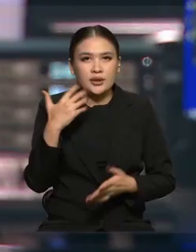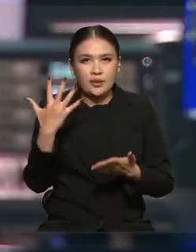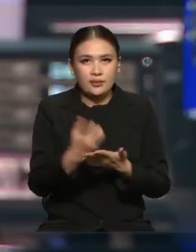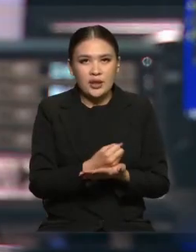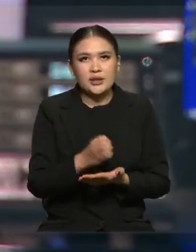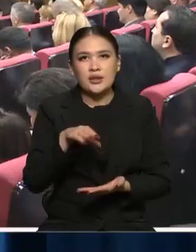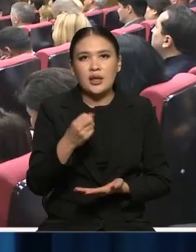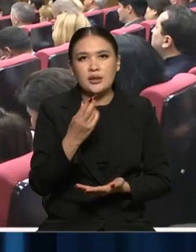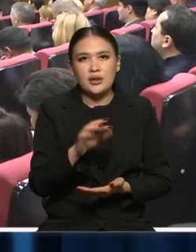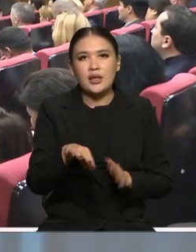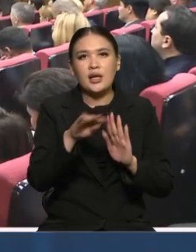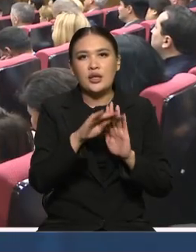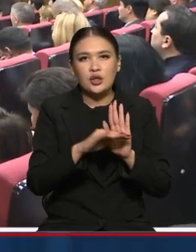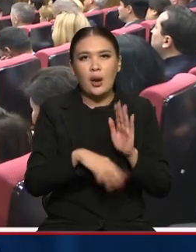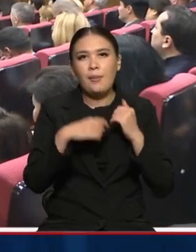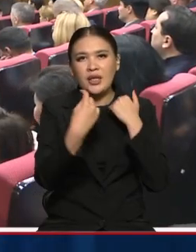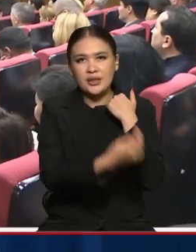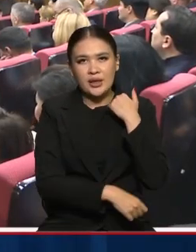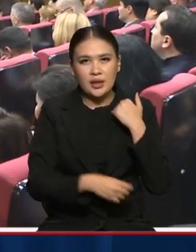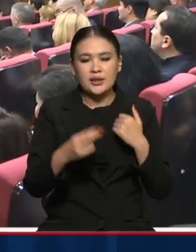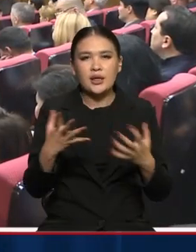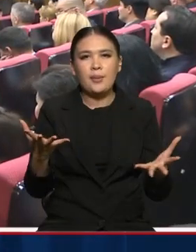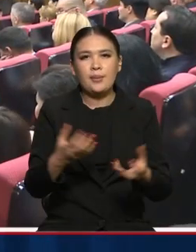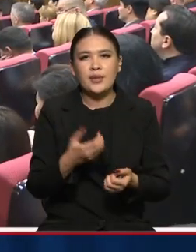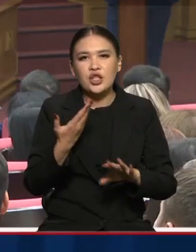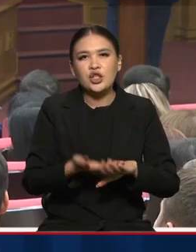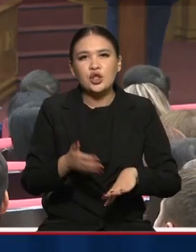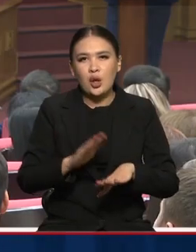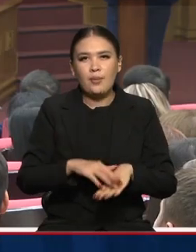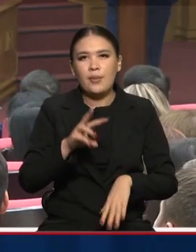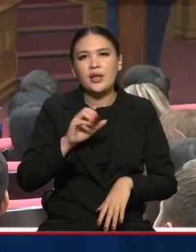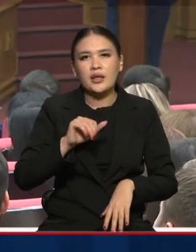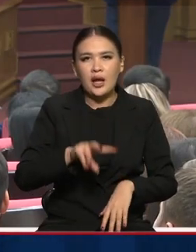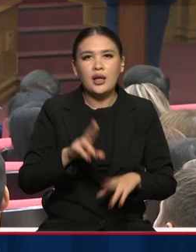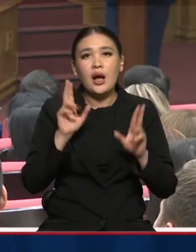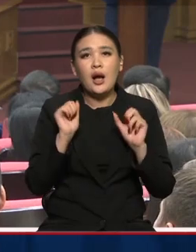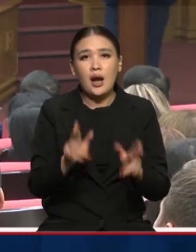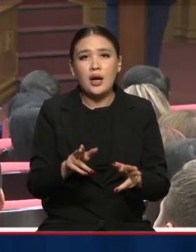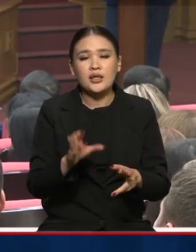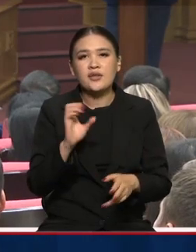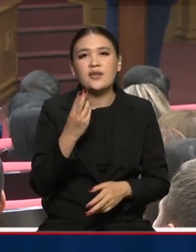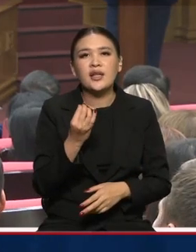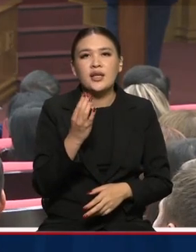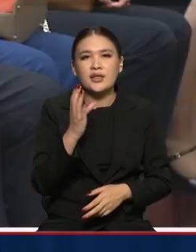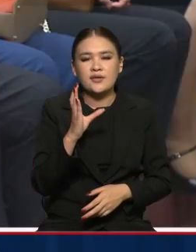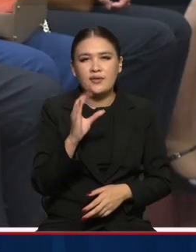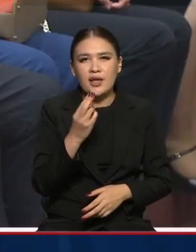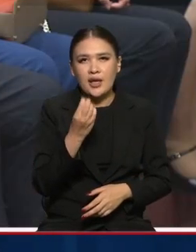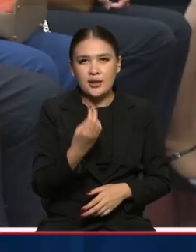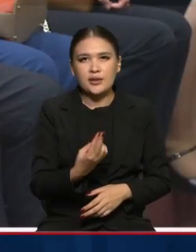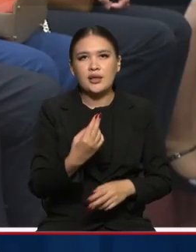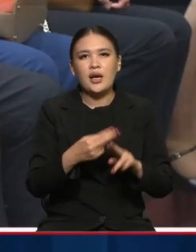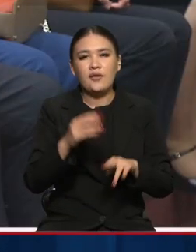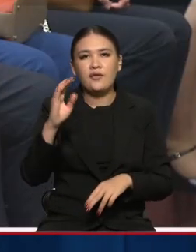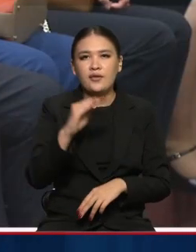атомных станций традиционно используют материалы с применением тяжелых металлов, таких, например, как свинец. В Институте ядерной физики